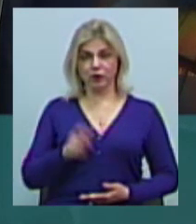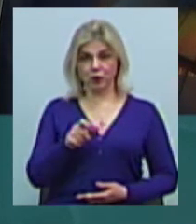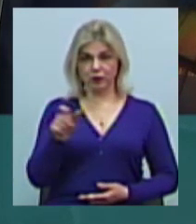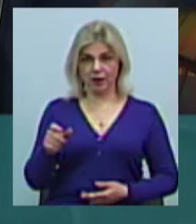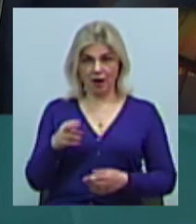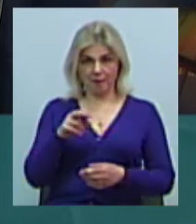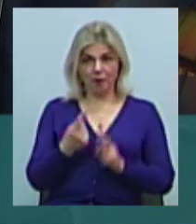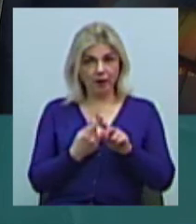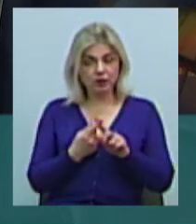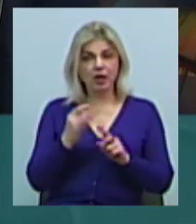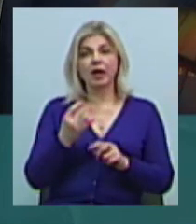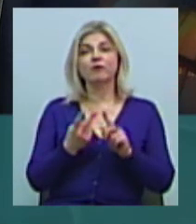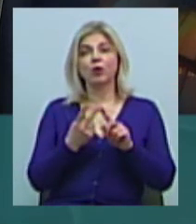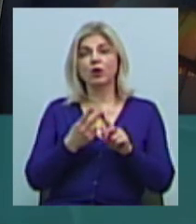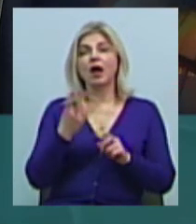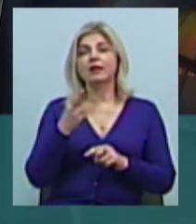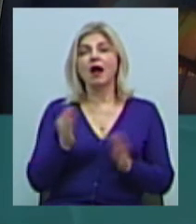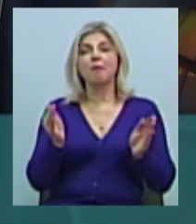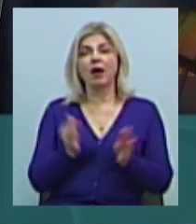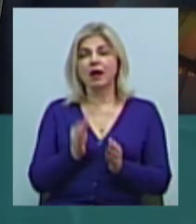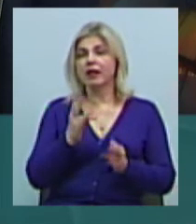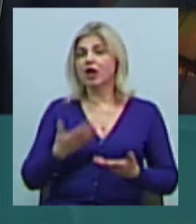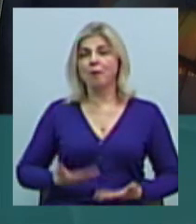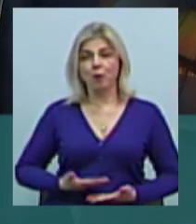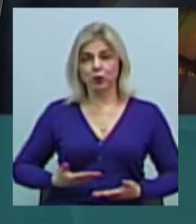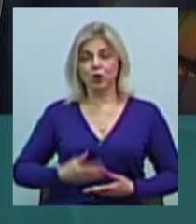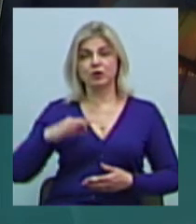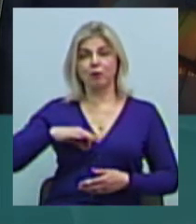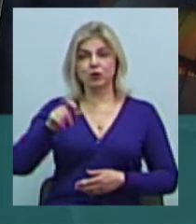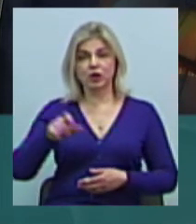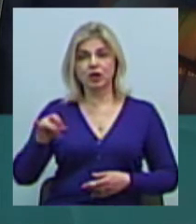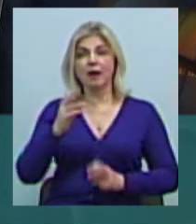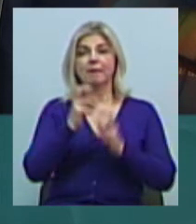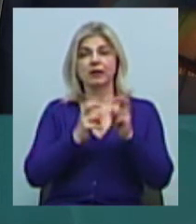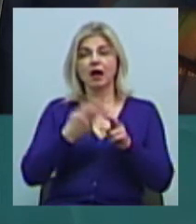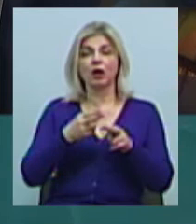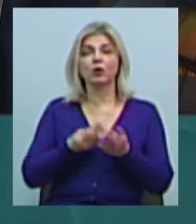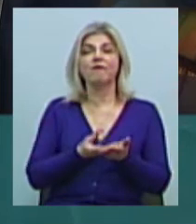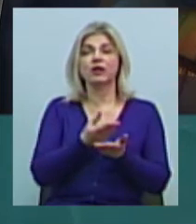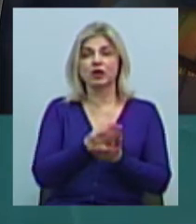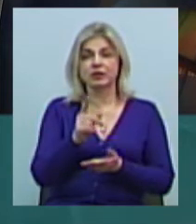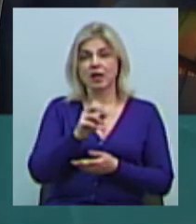по-перше. По-друге, для малих непобутових споживачів та підприємств, що фінансуються з державного бюджету,